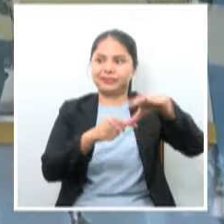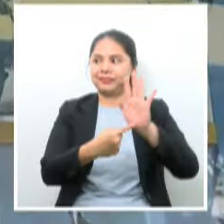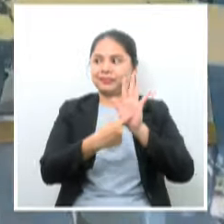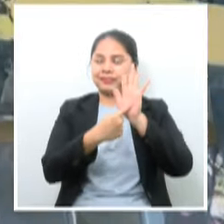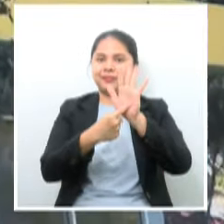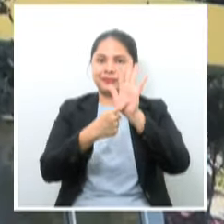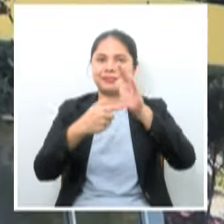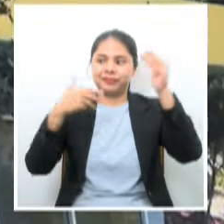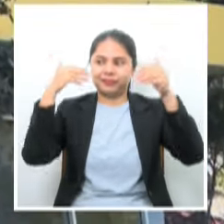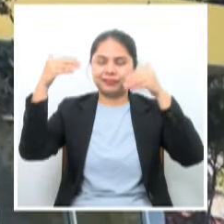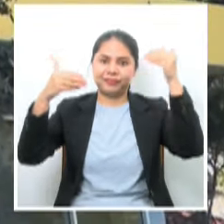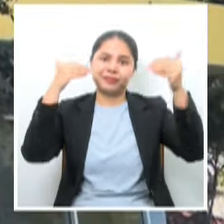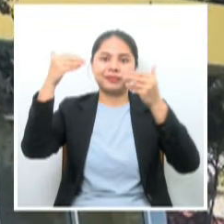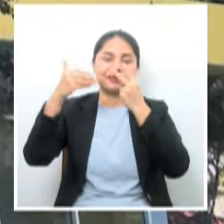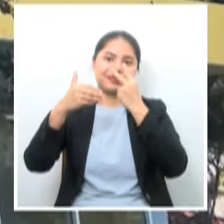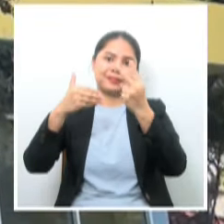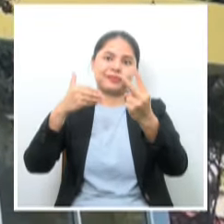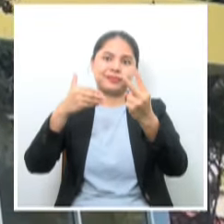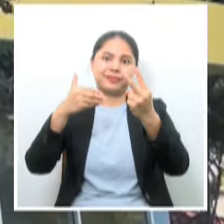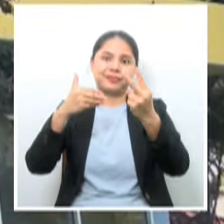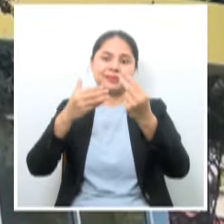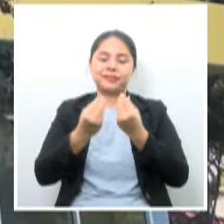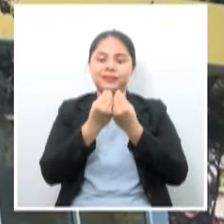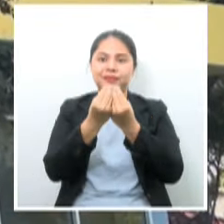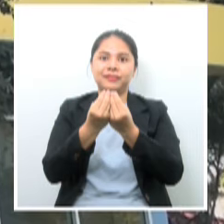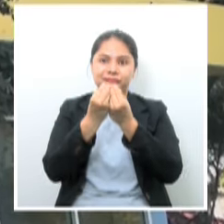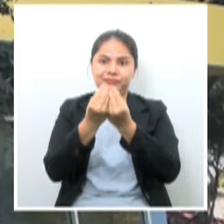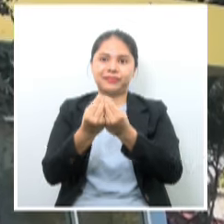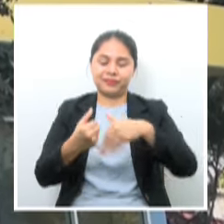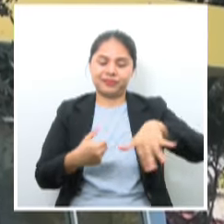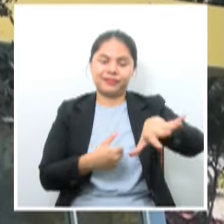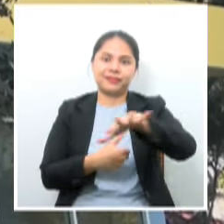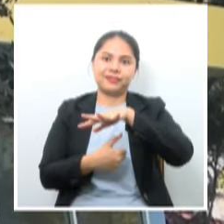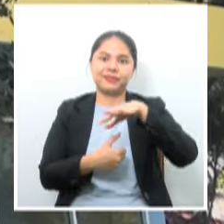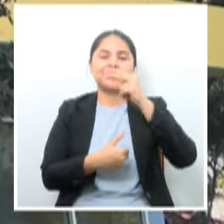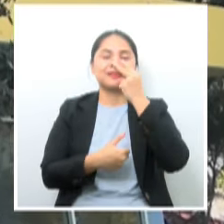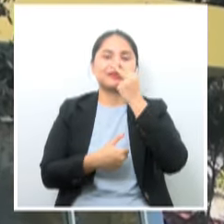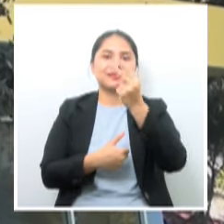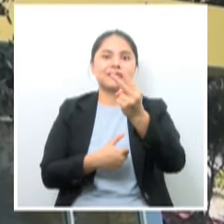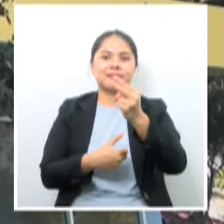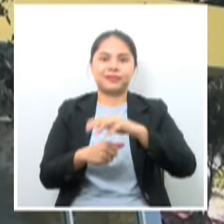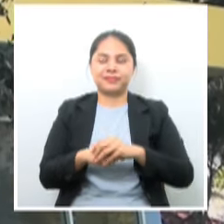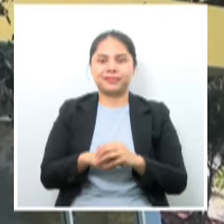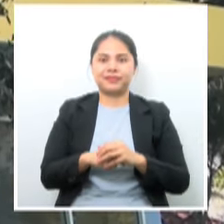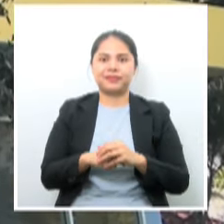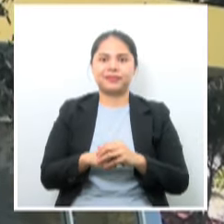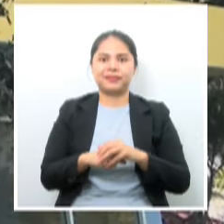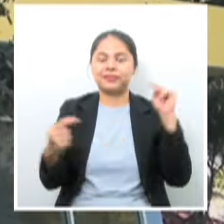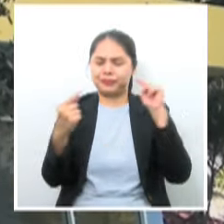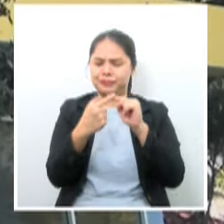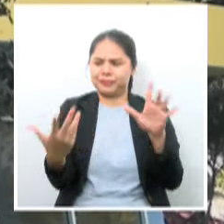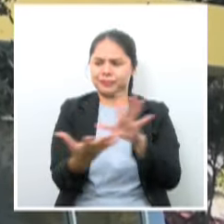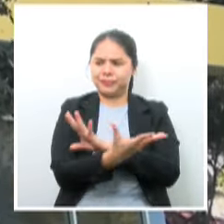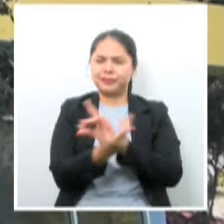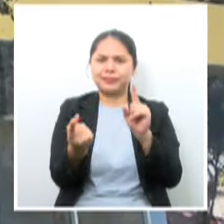คือ F1 Festival เราจะพาทุกท่านไปเรียนรู้ศิลปะวัฒนธรรมของกลุ่มชาติพันธุ์ชาวไทยทรงดำว่ามีศิลปะวัฒน